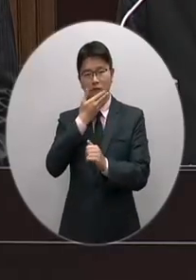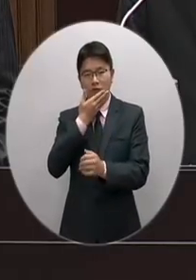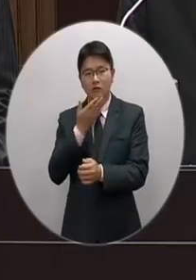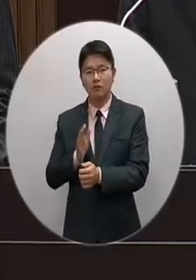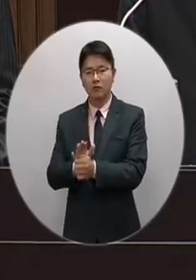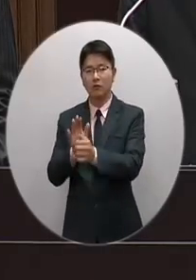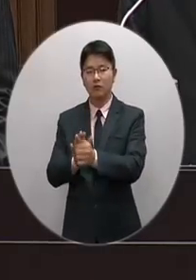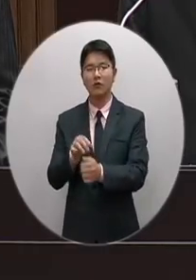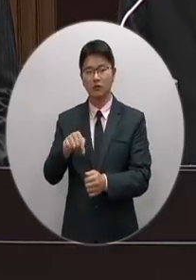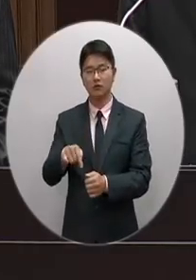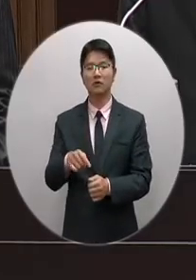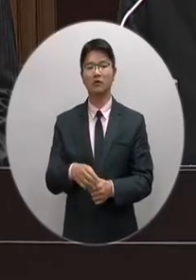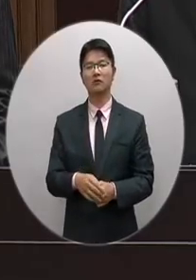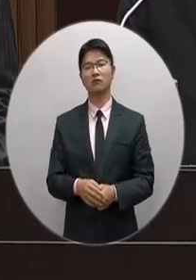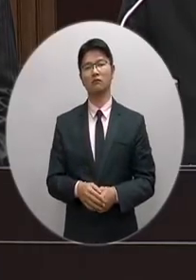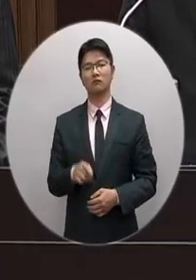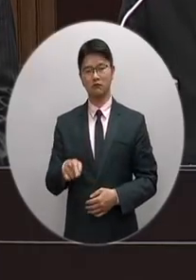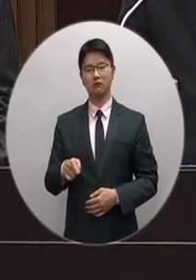是要